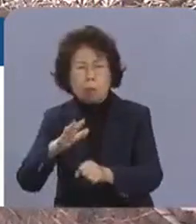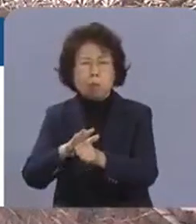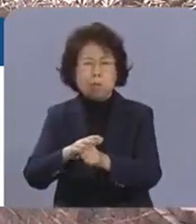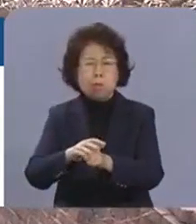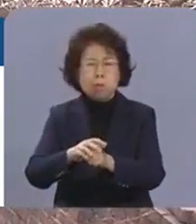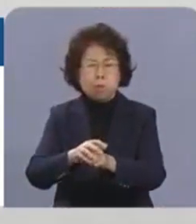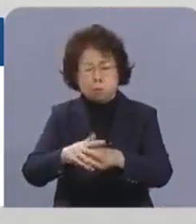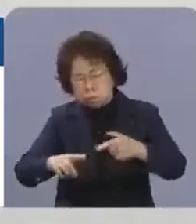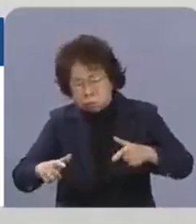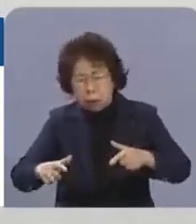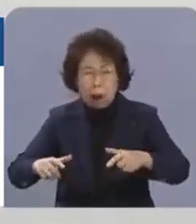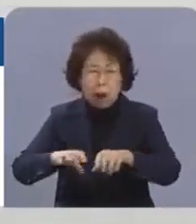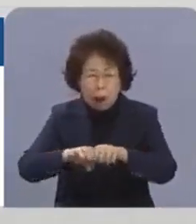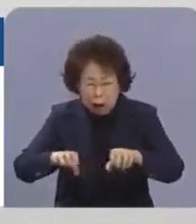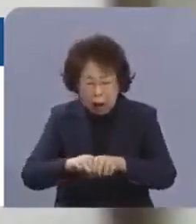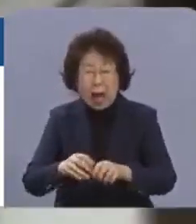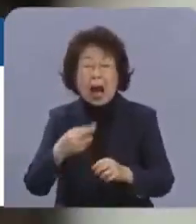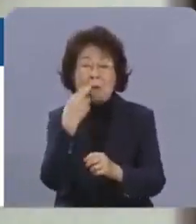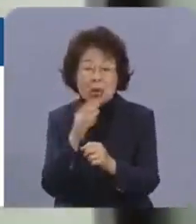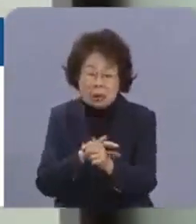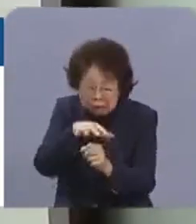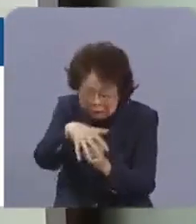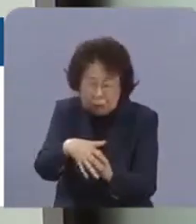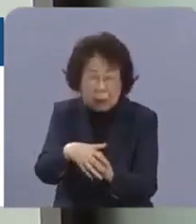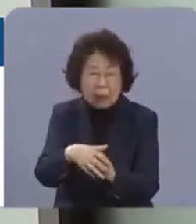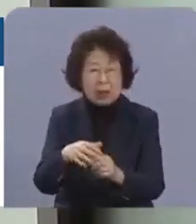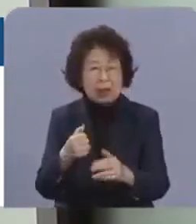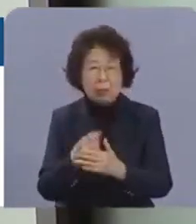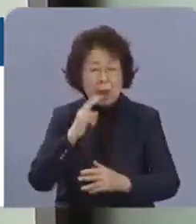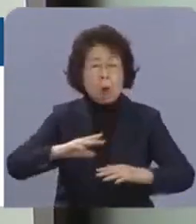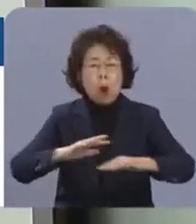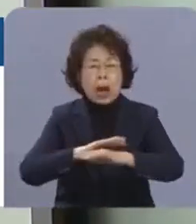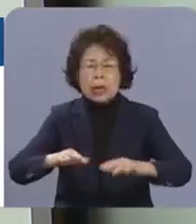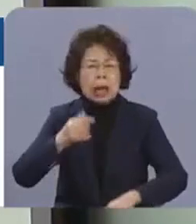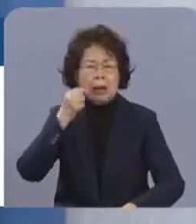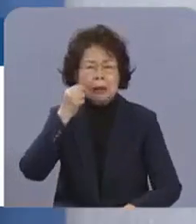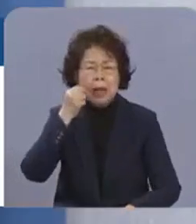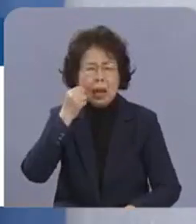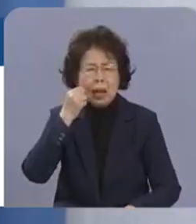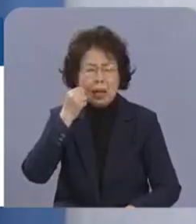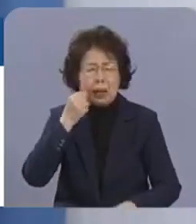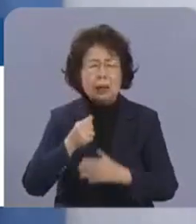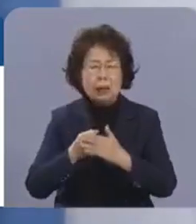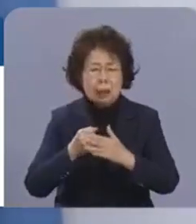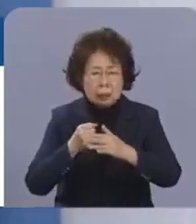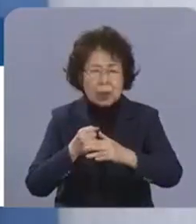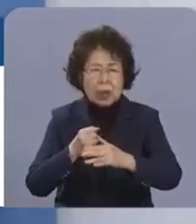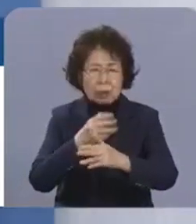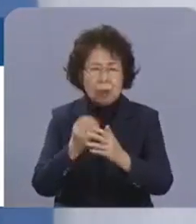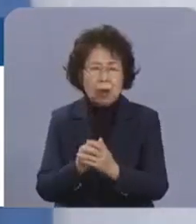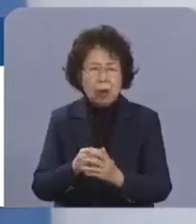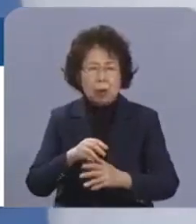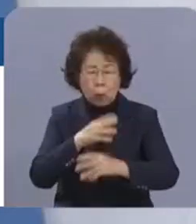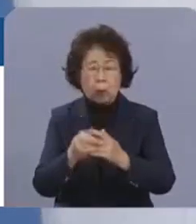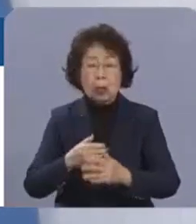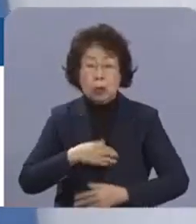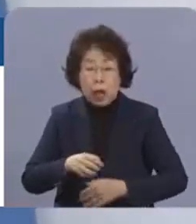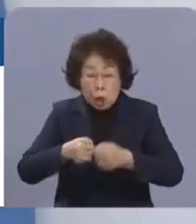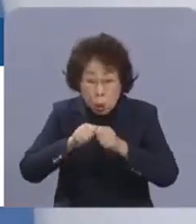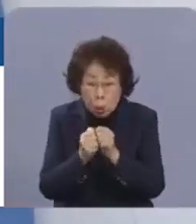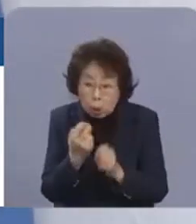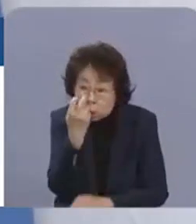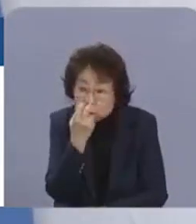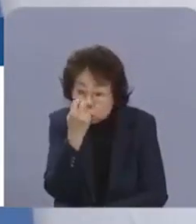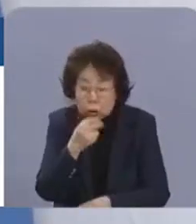차단을 해 는다든가 뭐 비닐을 쳐 놓는다던가 이래서 환기가 안 되게끔 돼 있는 경우가 있기 때문에 이런 부분도 우리가